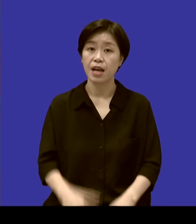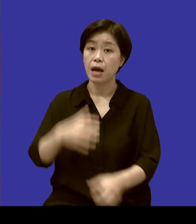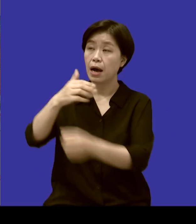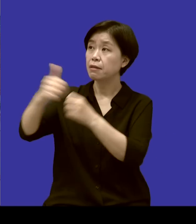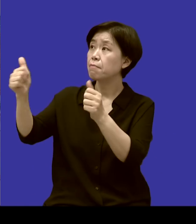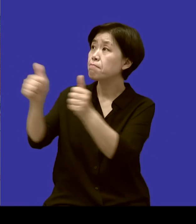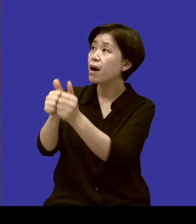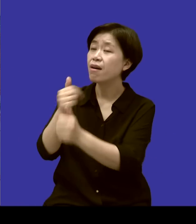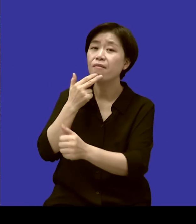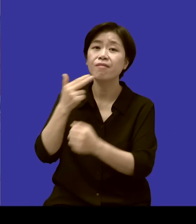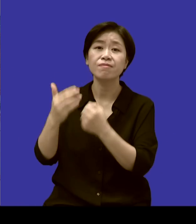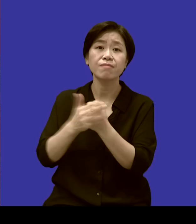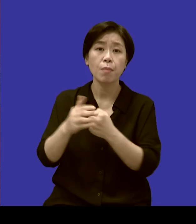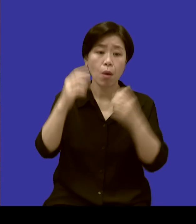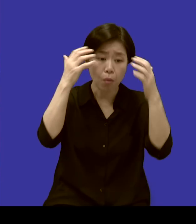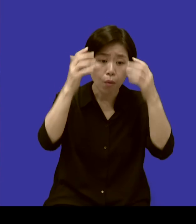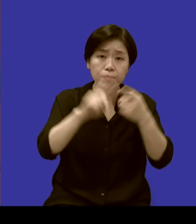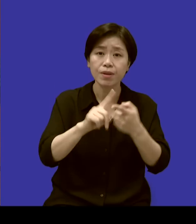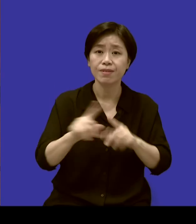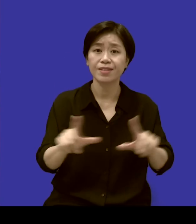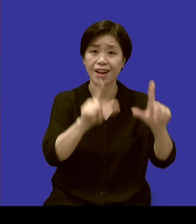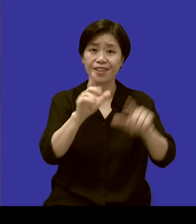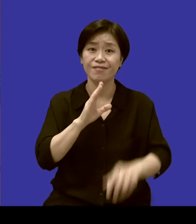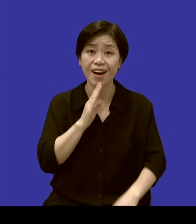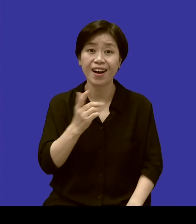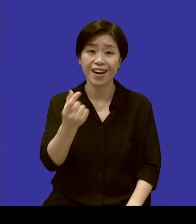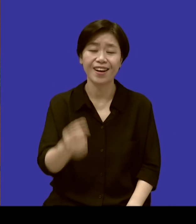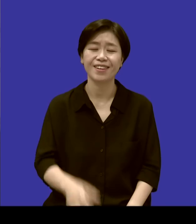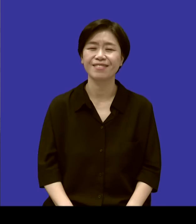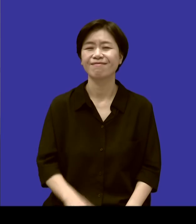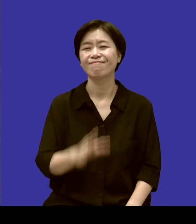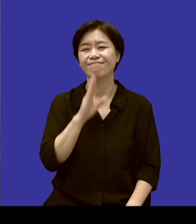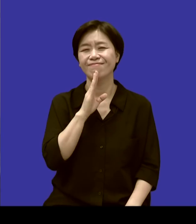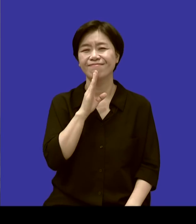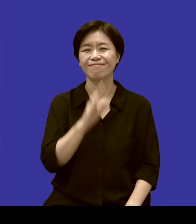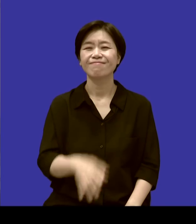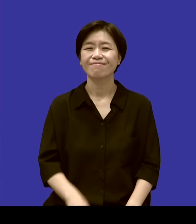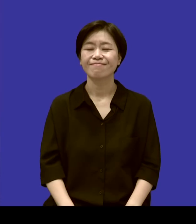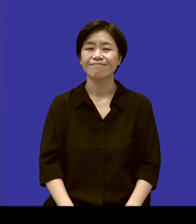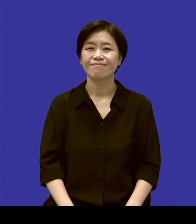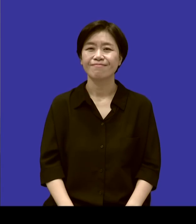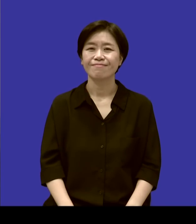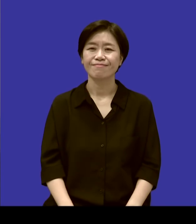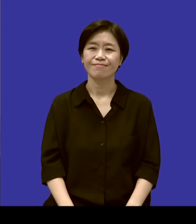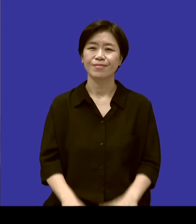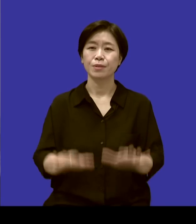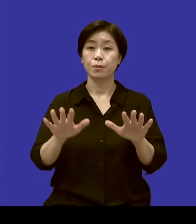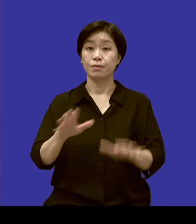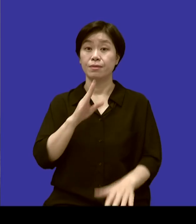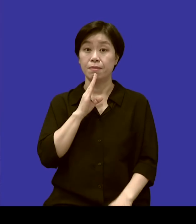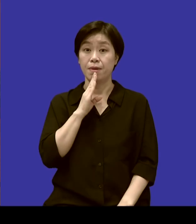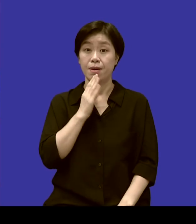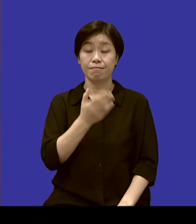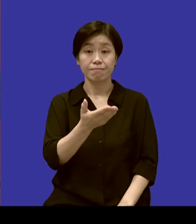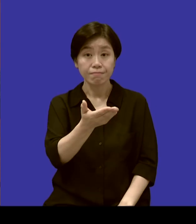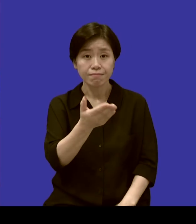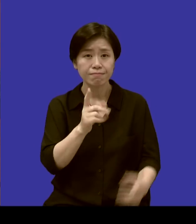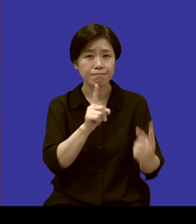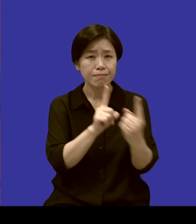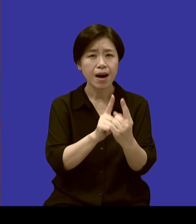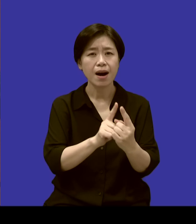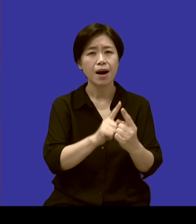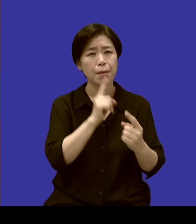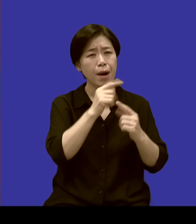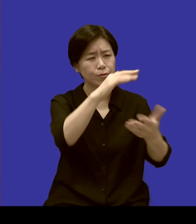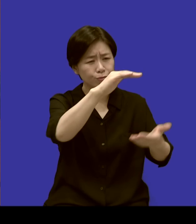지금 졸업장을 못 받고 있는 거 아니에요? 맞아요. 빨리 졸업장 받아야 나가는데. 아, 오늘 정말 전 유혜리 권사님 말씀 듣고